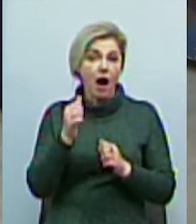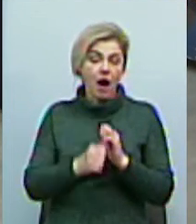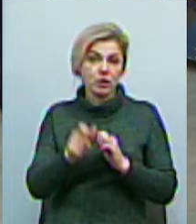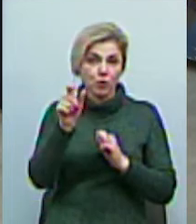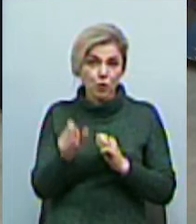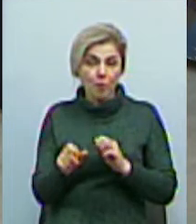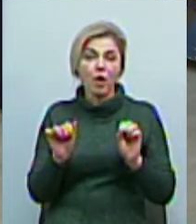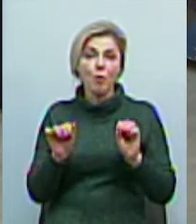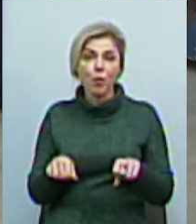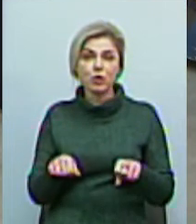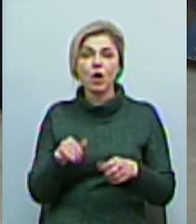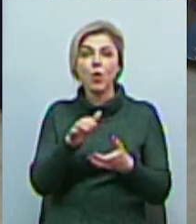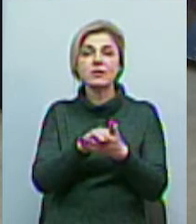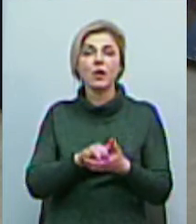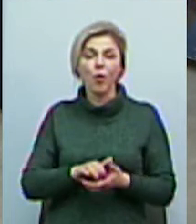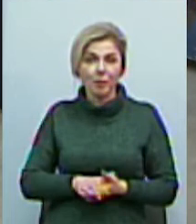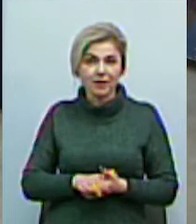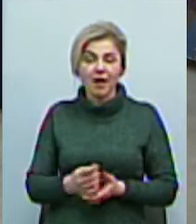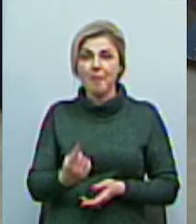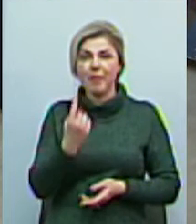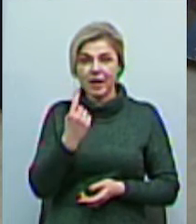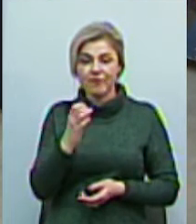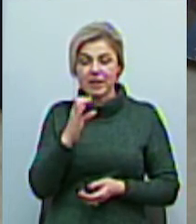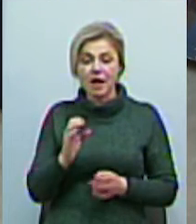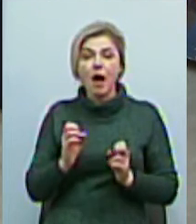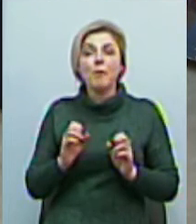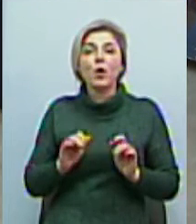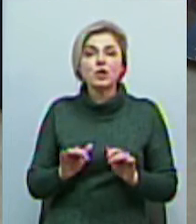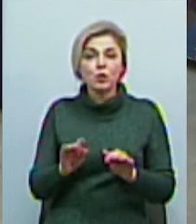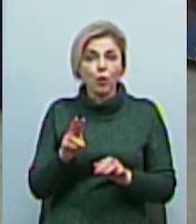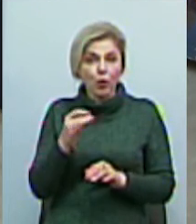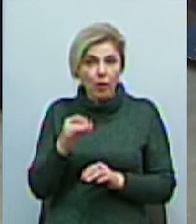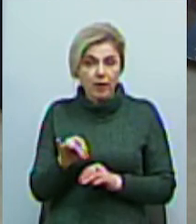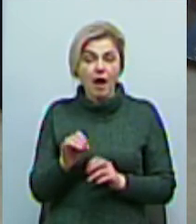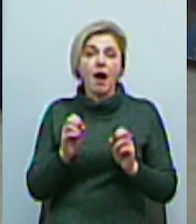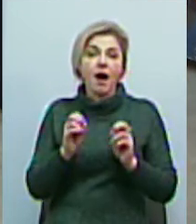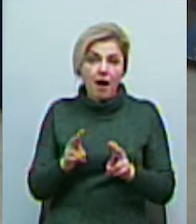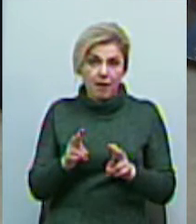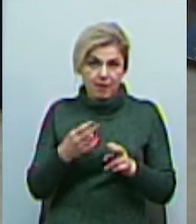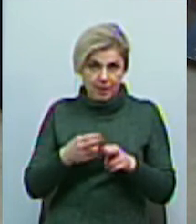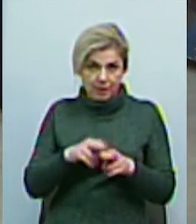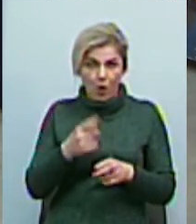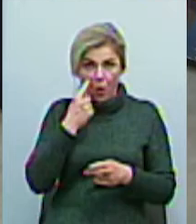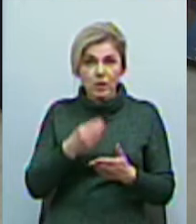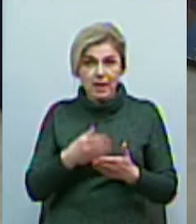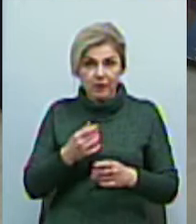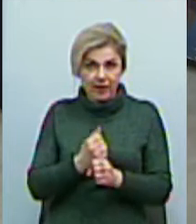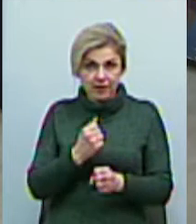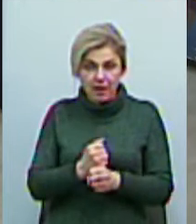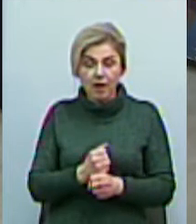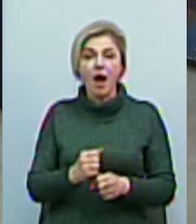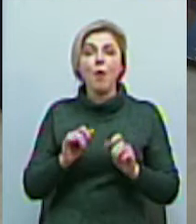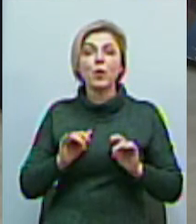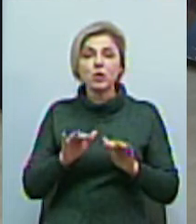може ознайомитися, перш за все, з процедурою проходження зовнішнього оцінювання.